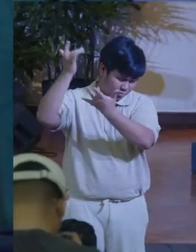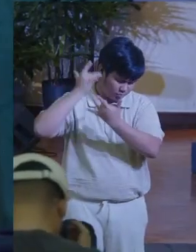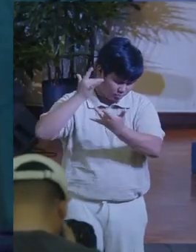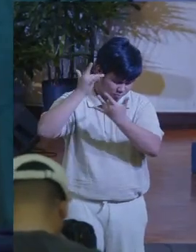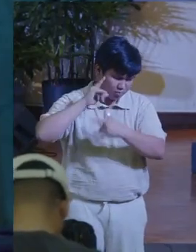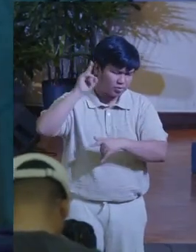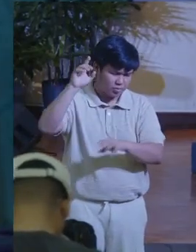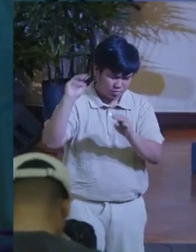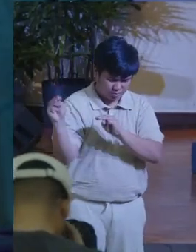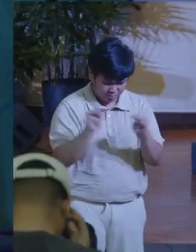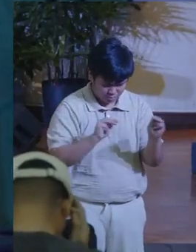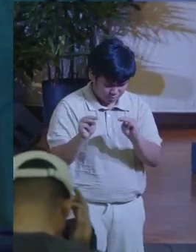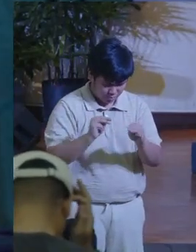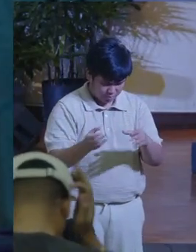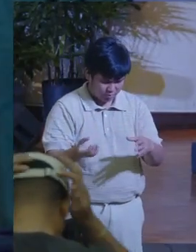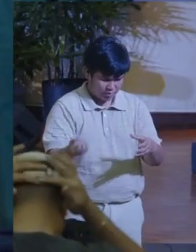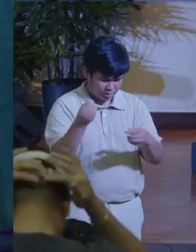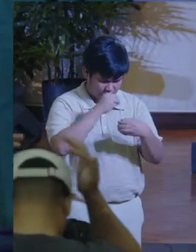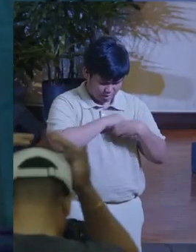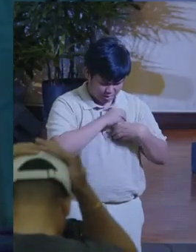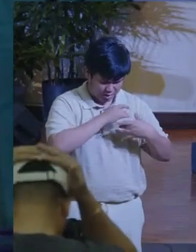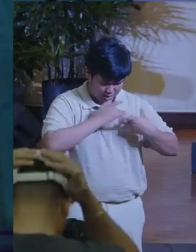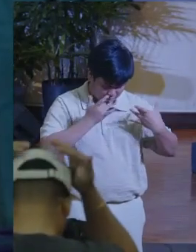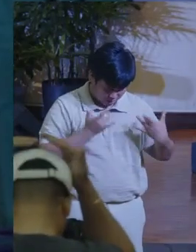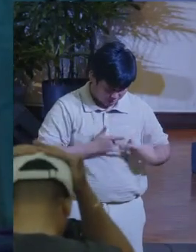kumilos po kayo sa kanilang mga puso't isipan